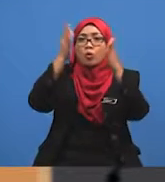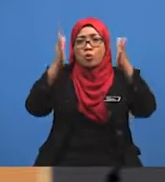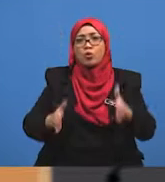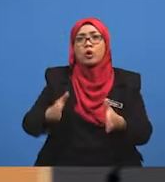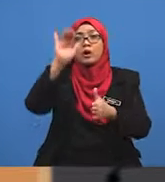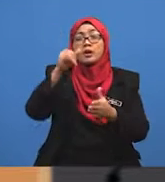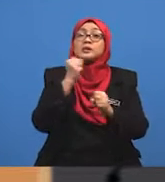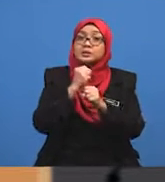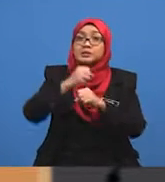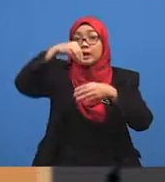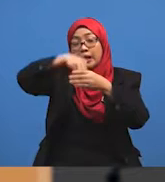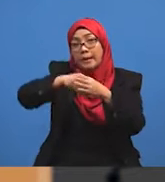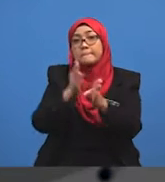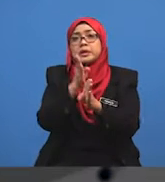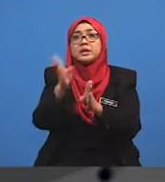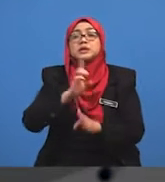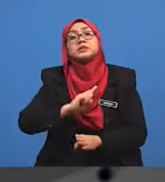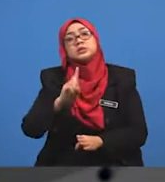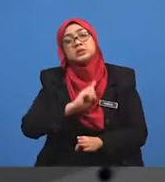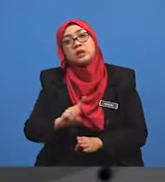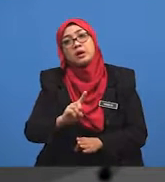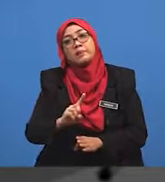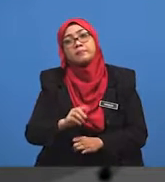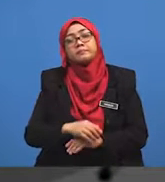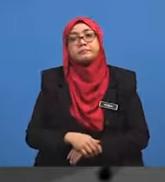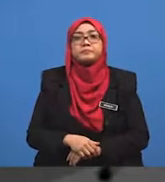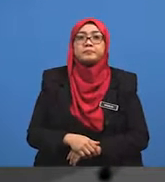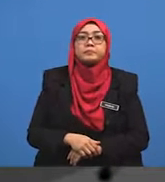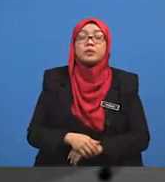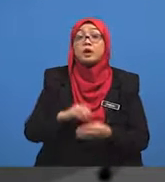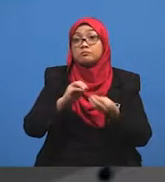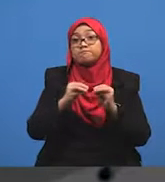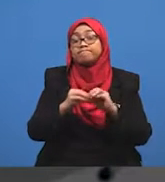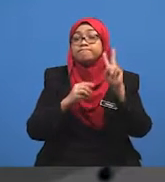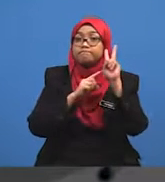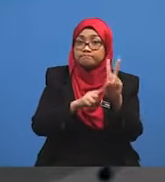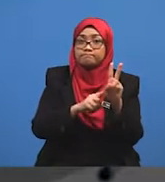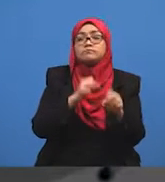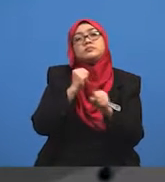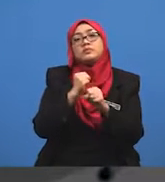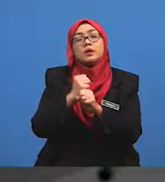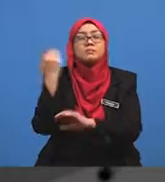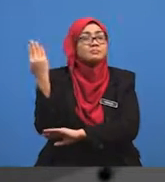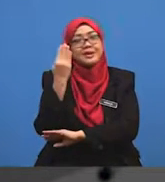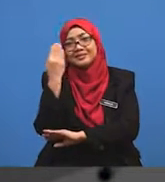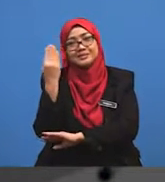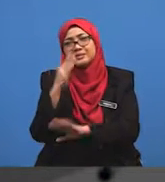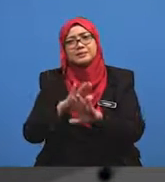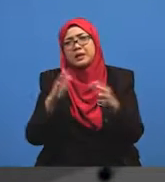mencelarkan imej agama Islam itu sendiri. Seterusnya, yang kedua ialah pekerjaan biasa yang tidak berkait dengan